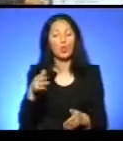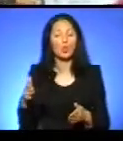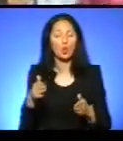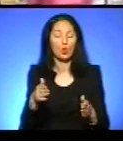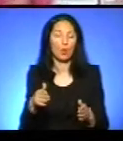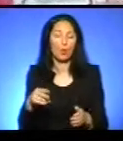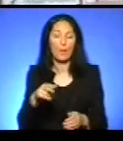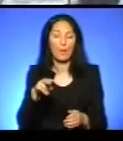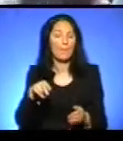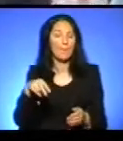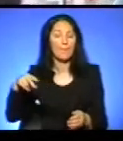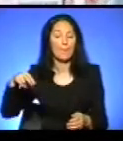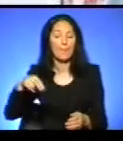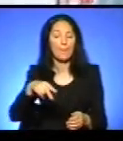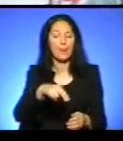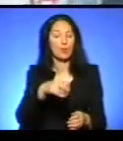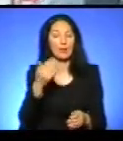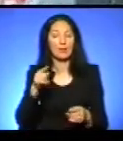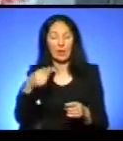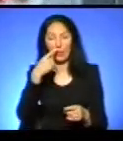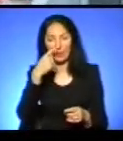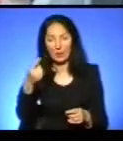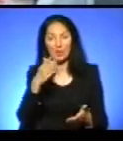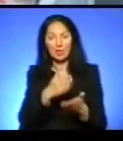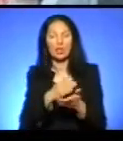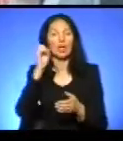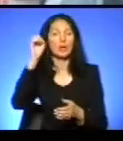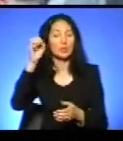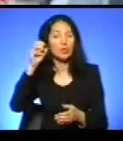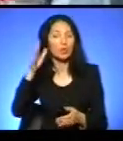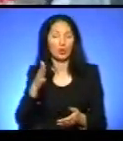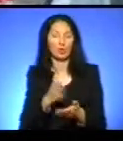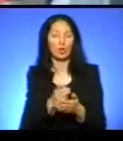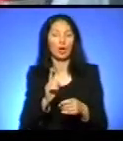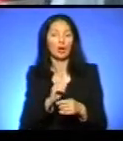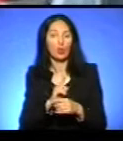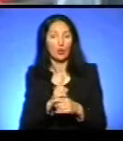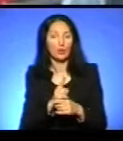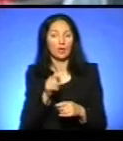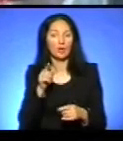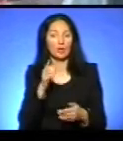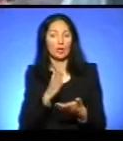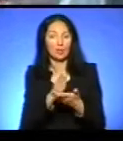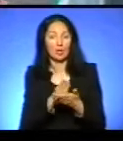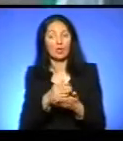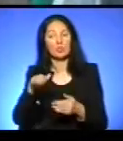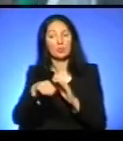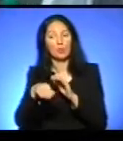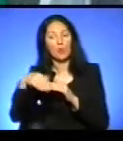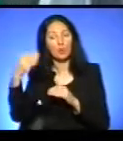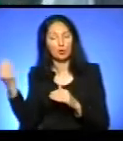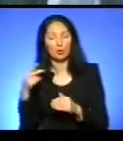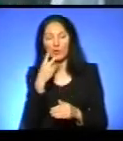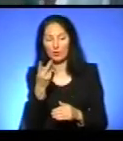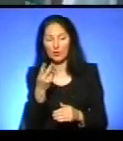встановлюємо дорогу місця. Там вище є регульований пішохідний перехід. Є також з правої сторони. Дивіться,